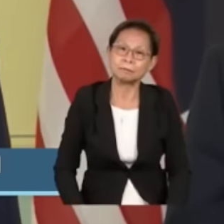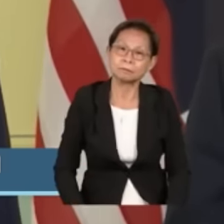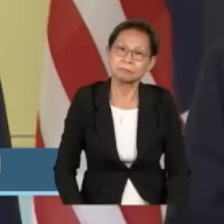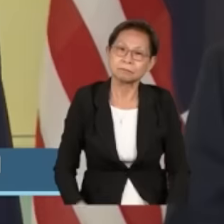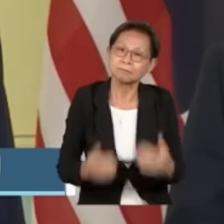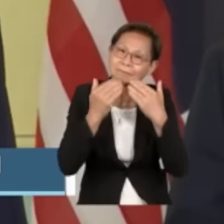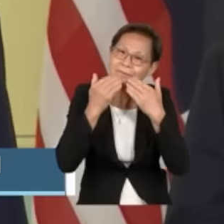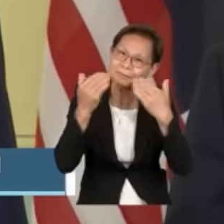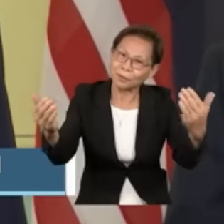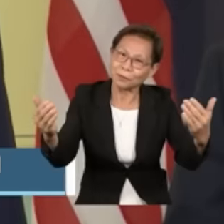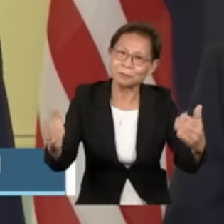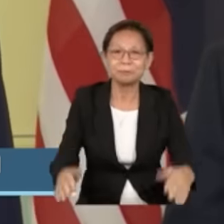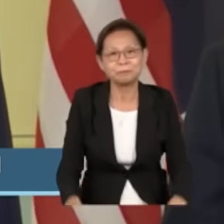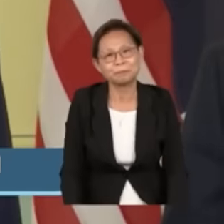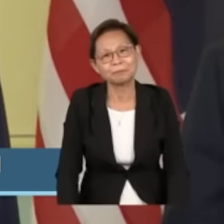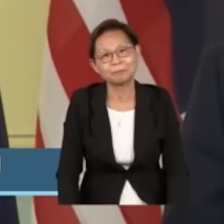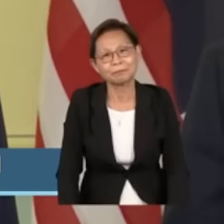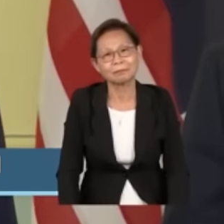Terima kasih.